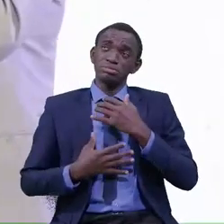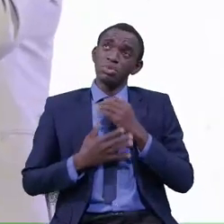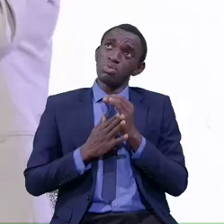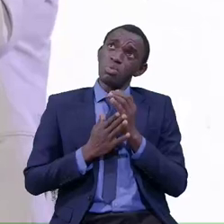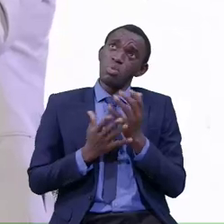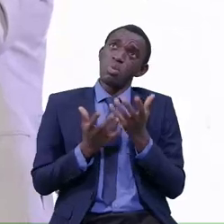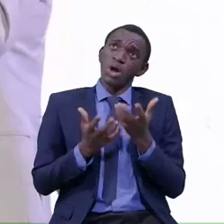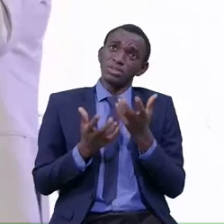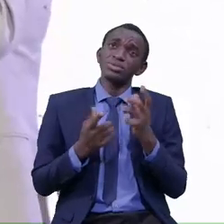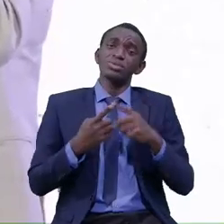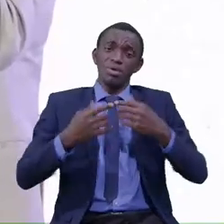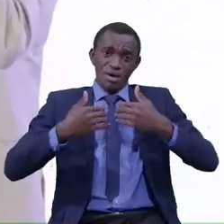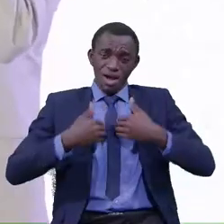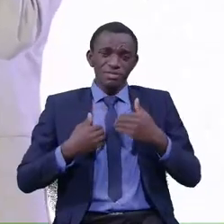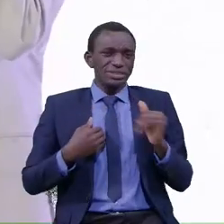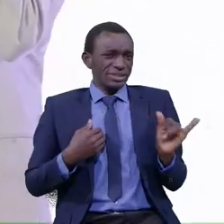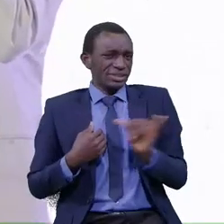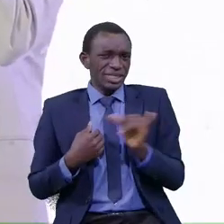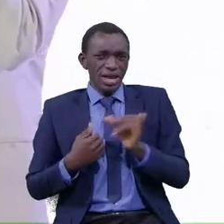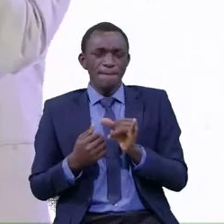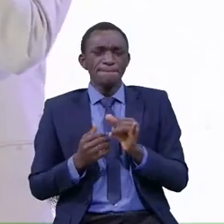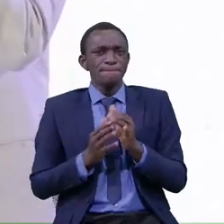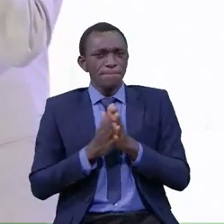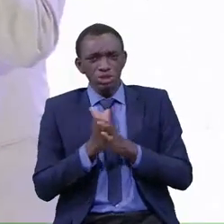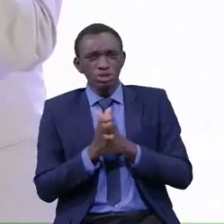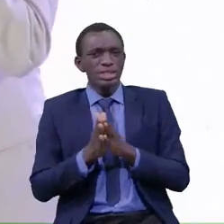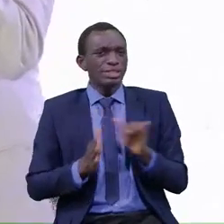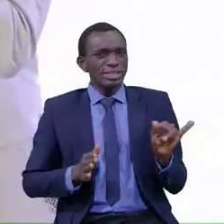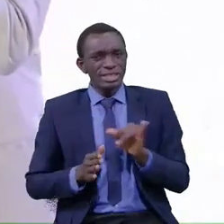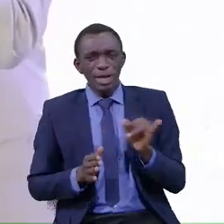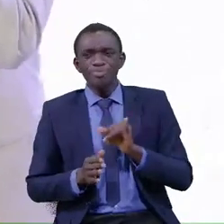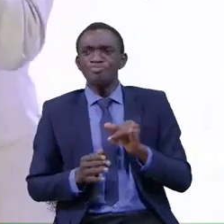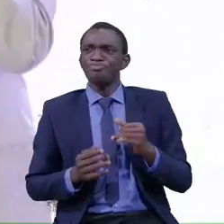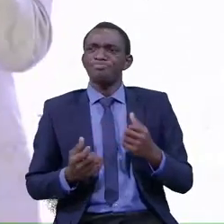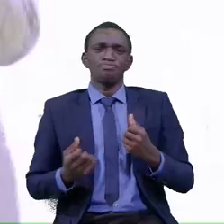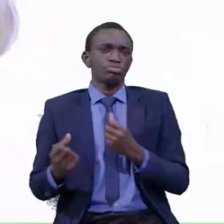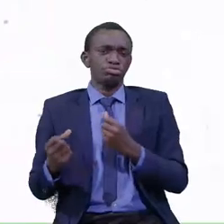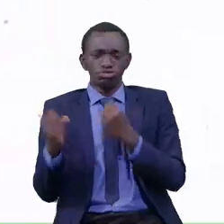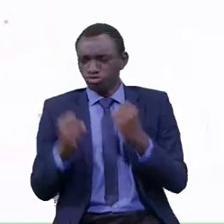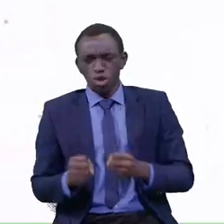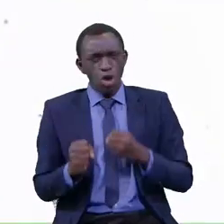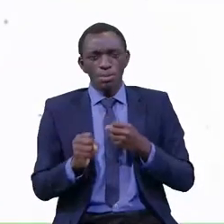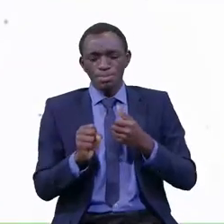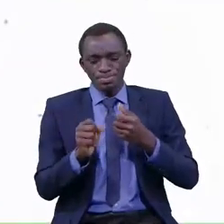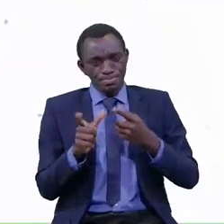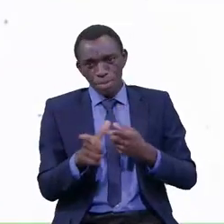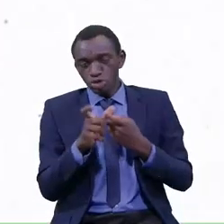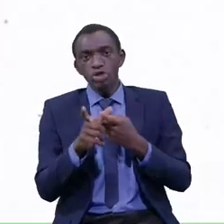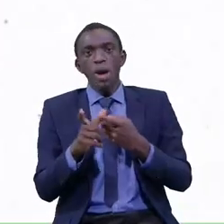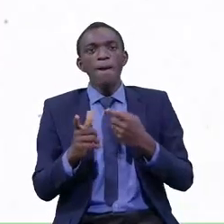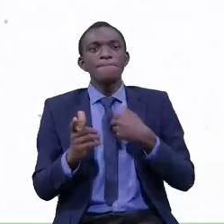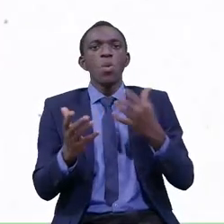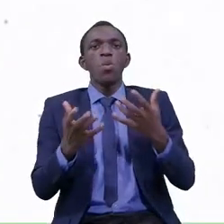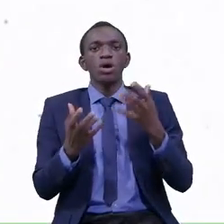j'aurais bien voulu avoir de telles poursuites. Oh, j'aurais bien voulu avoir de telles ailes. La